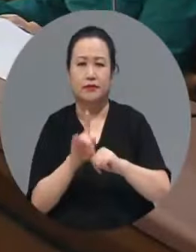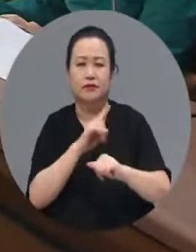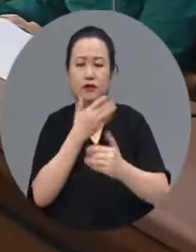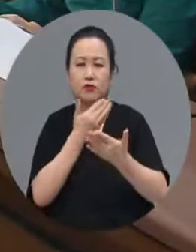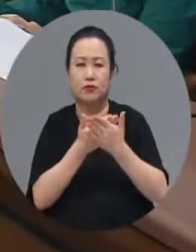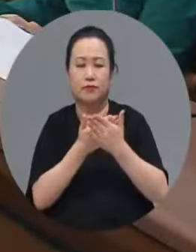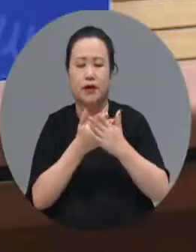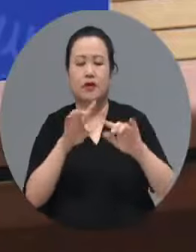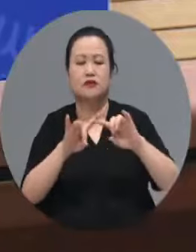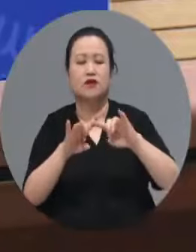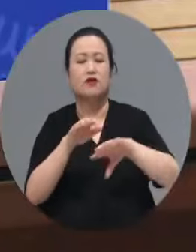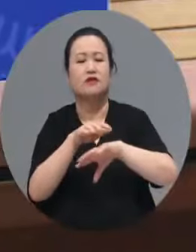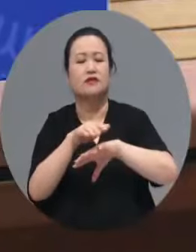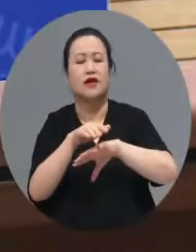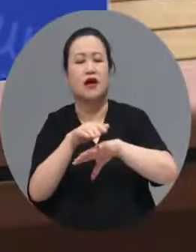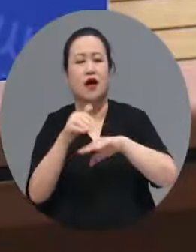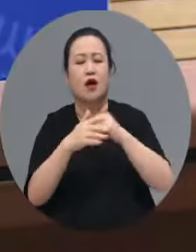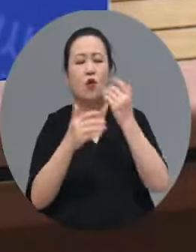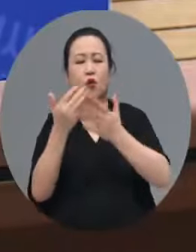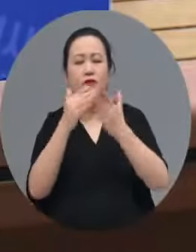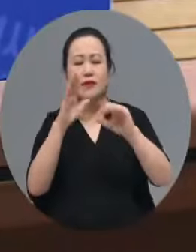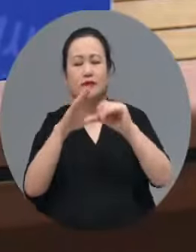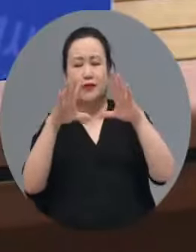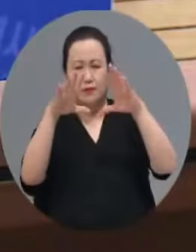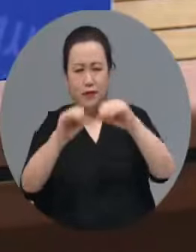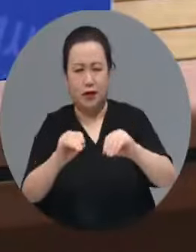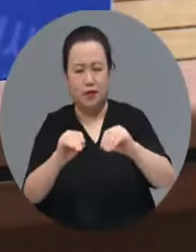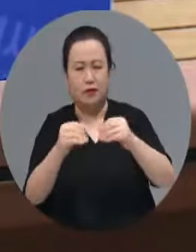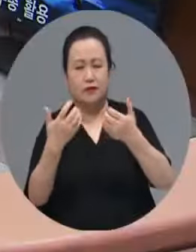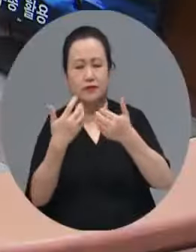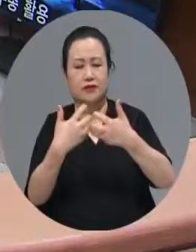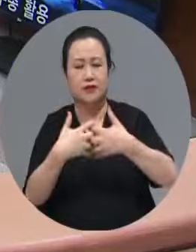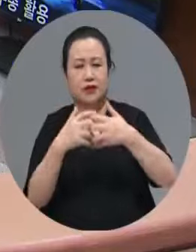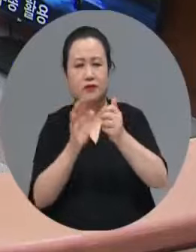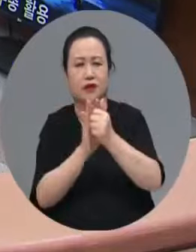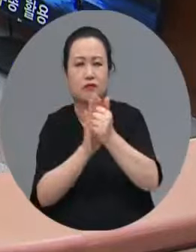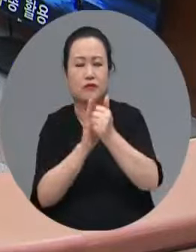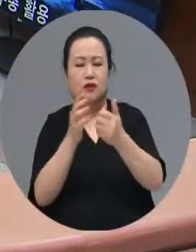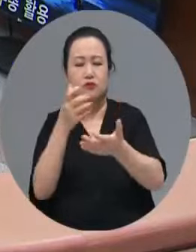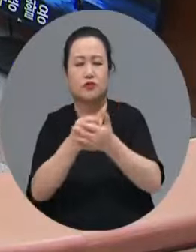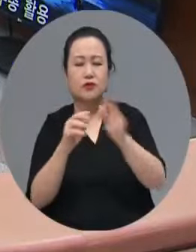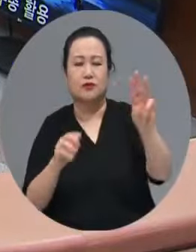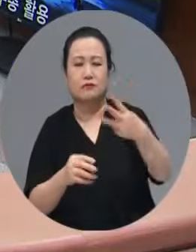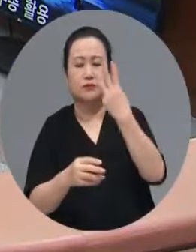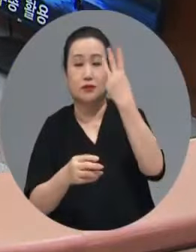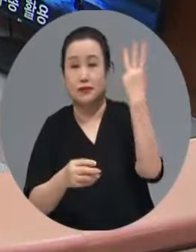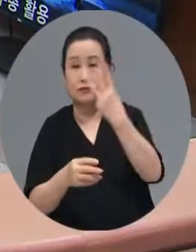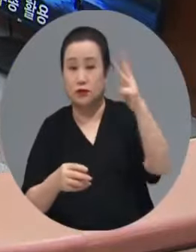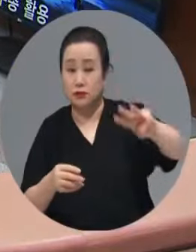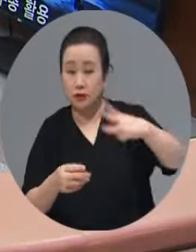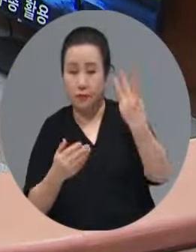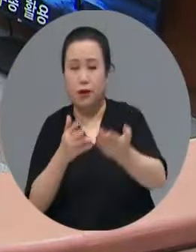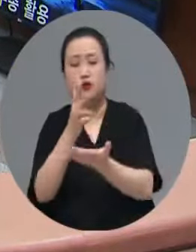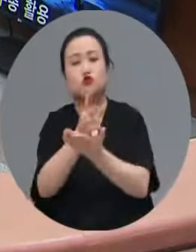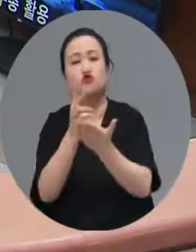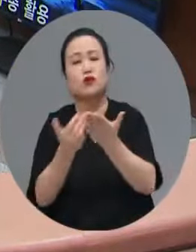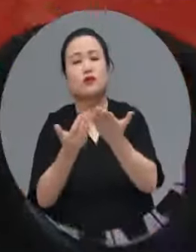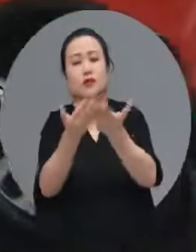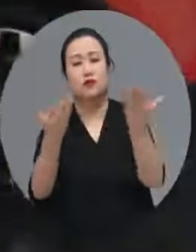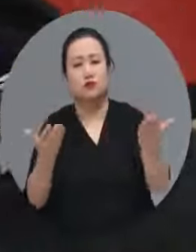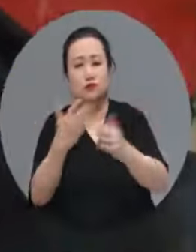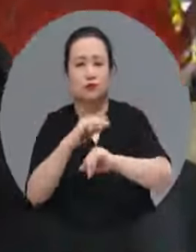핵심은 전기차 화재 장비 지원. 화재 예방용 충전기 3,300여 기를 공동주택 주차장에